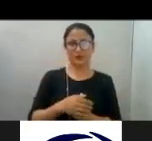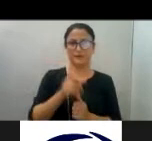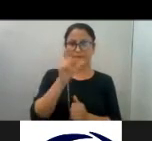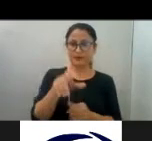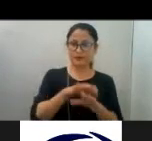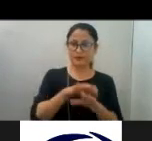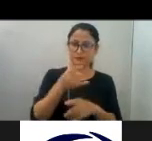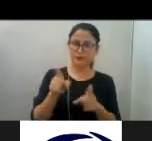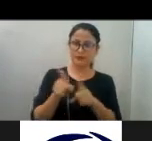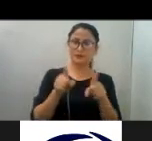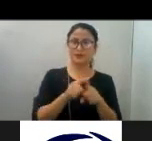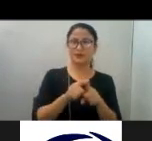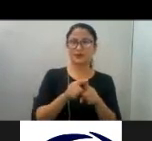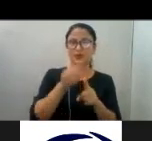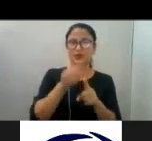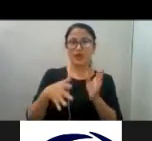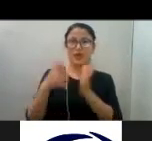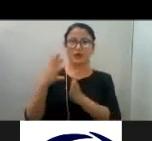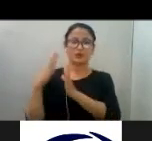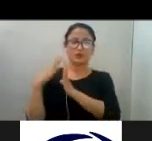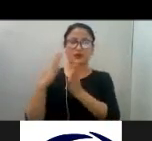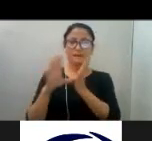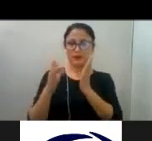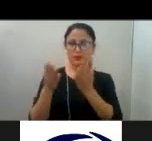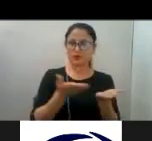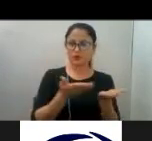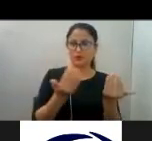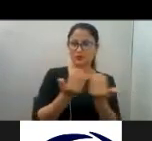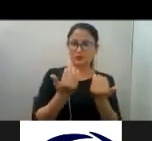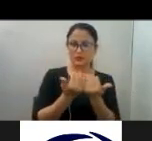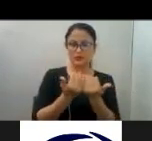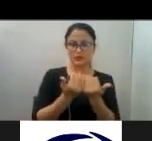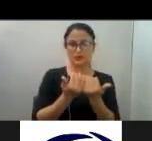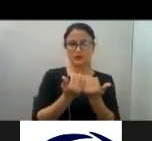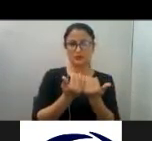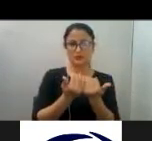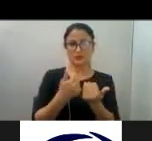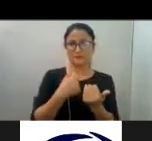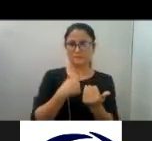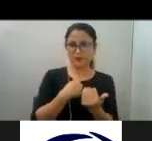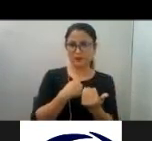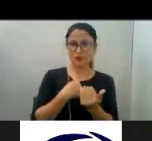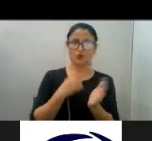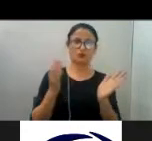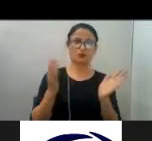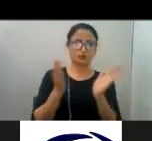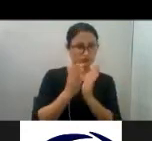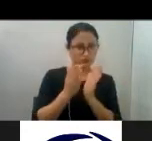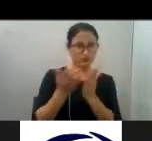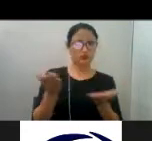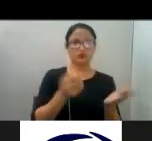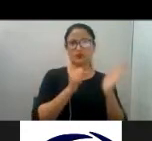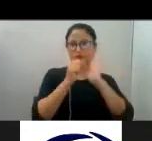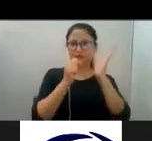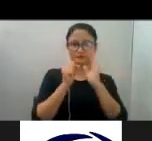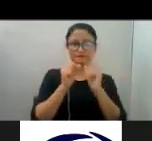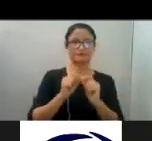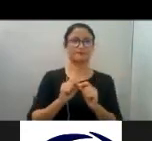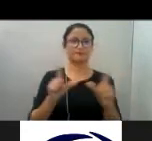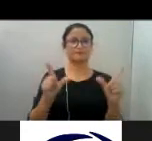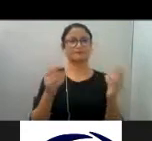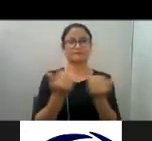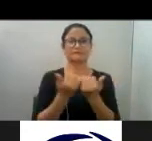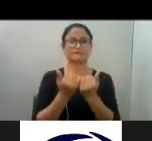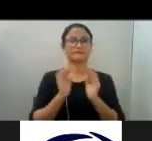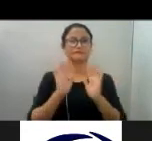महानुभावहरूलाई फेरि पनि आयोजकको तर्फबाट स्वागत व्यक्त गर्दै म मेरो यहाँ छोटो छोटो स्वागत मन्तव्य यहीँ नै बन्द